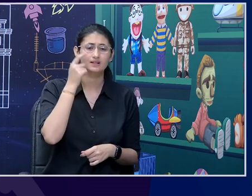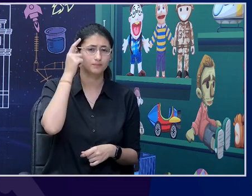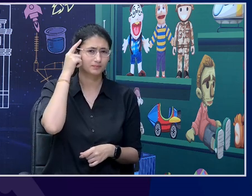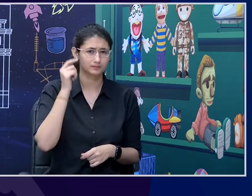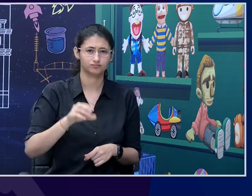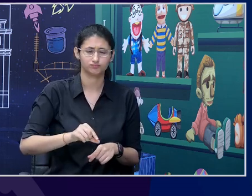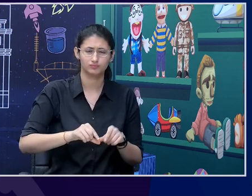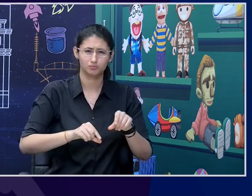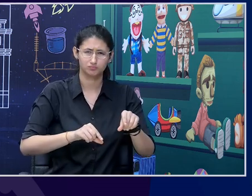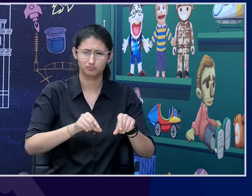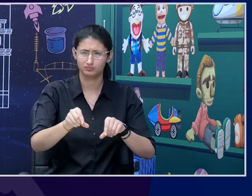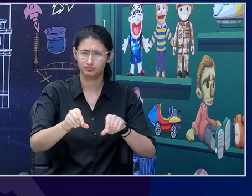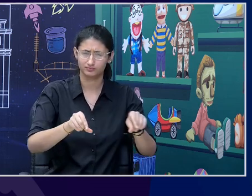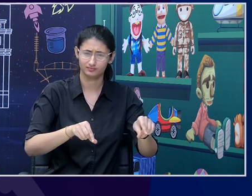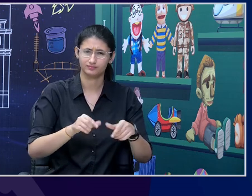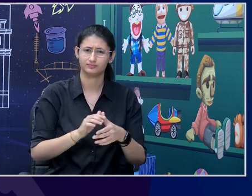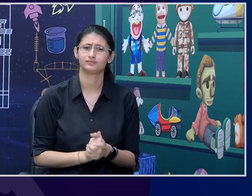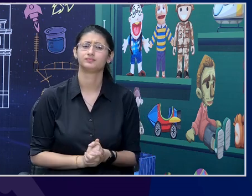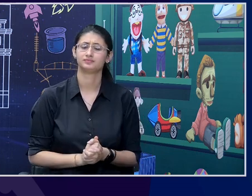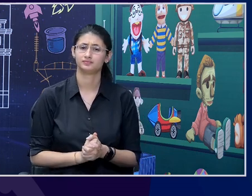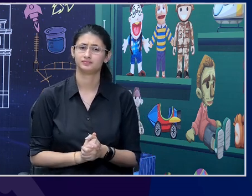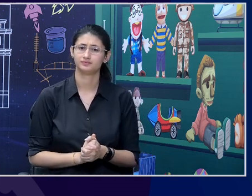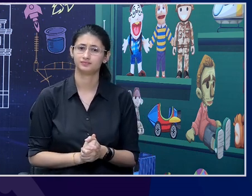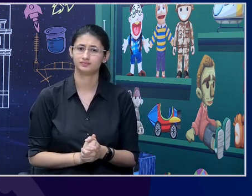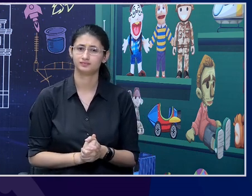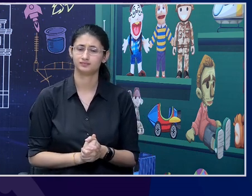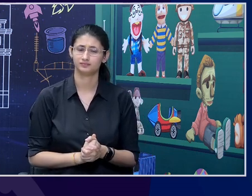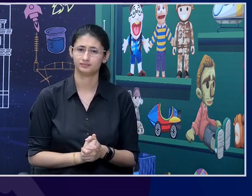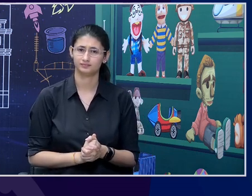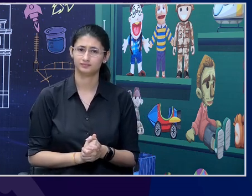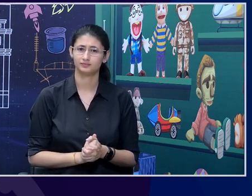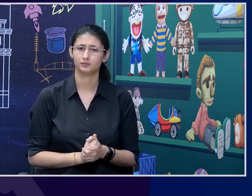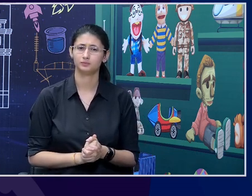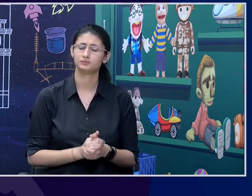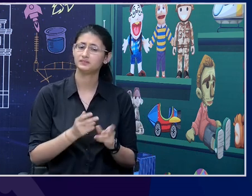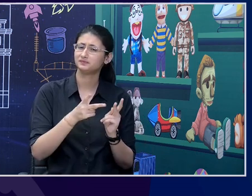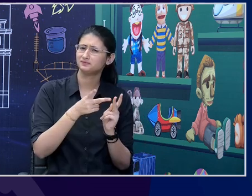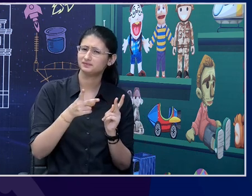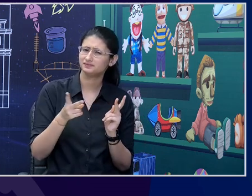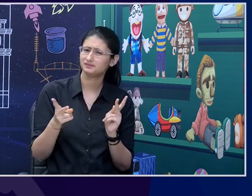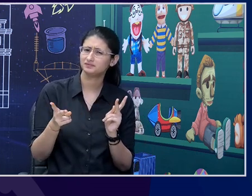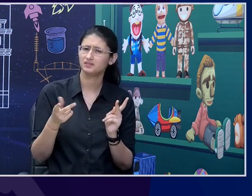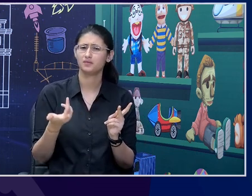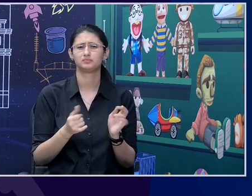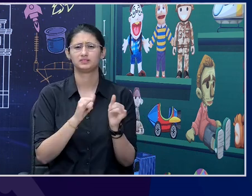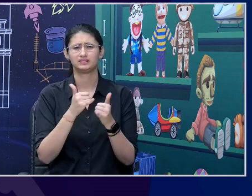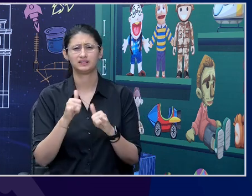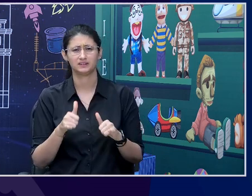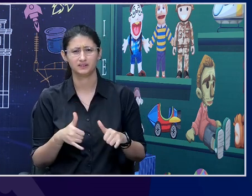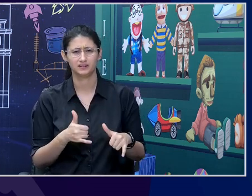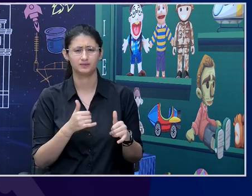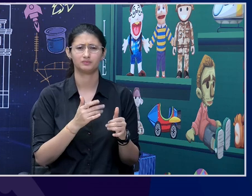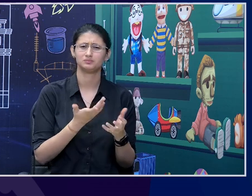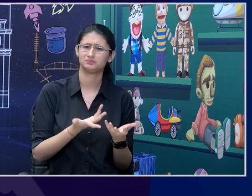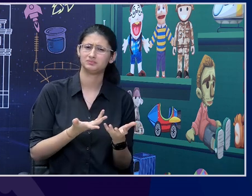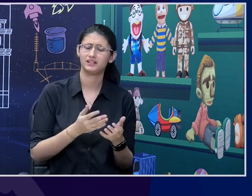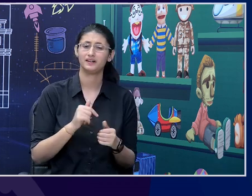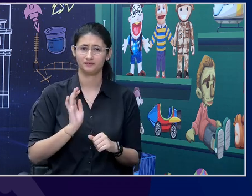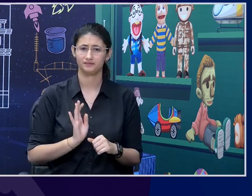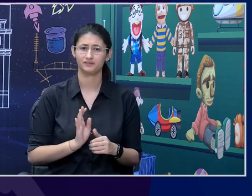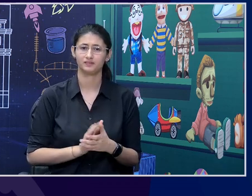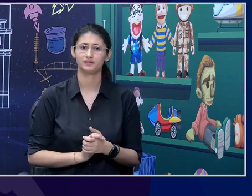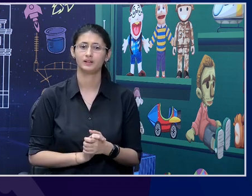और इसके अलावा जैसे आपने स्टाफ की बात की या जो हम जिसको अपने मरने वाला बताया था वह कौन